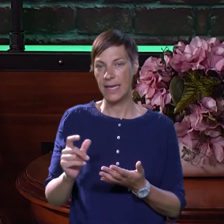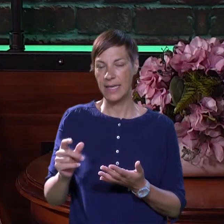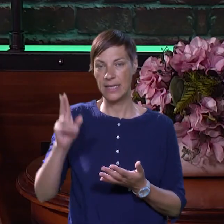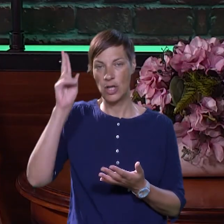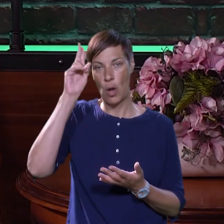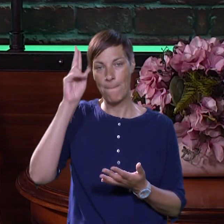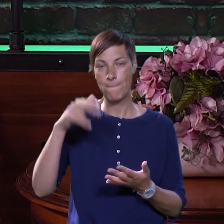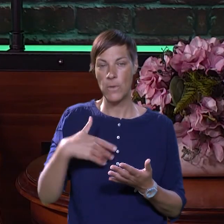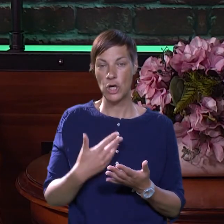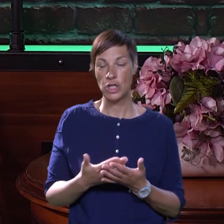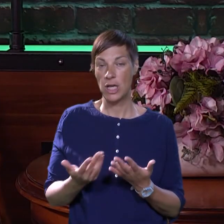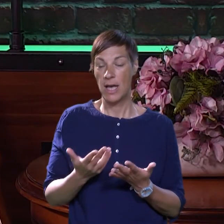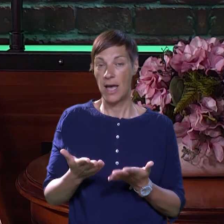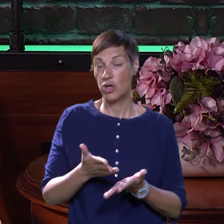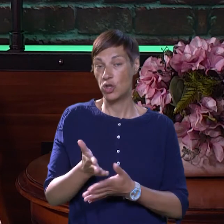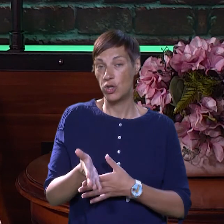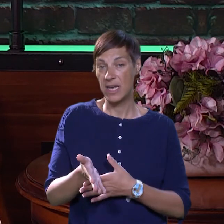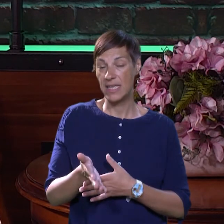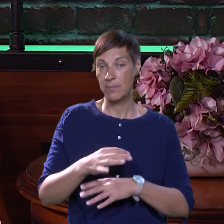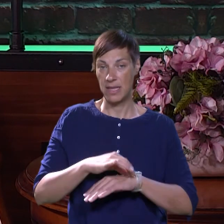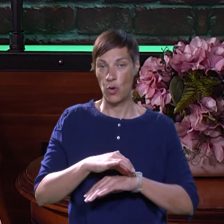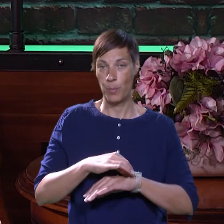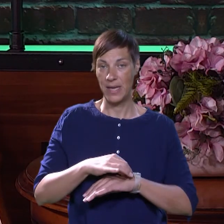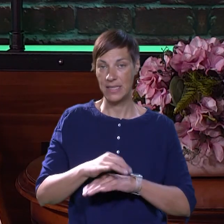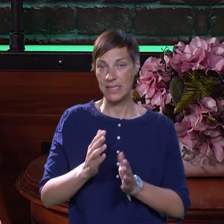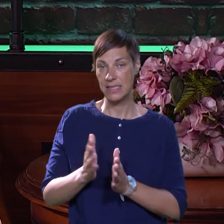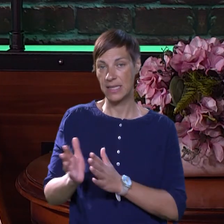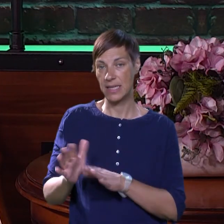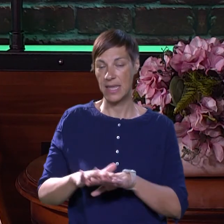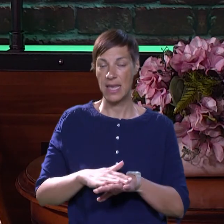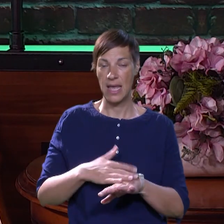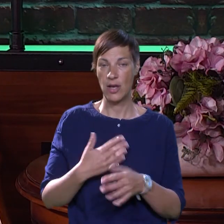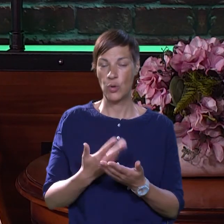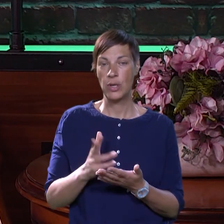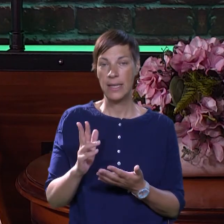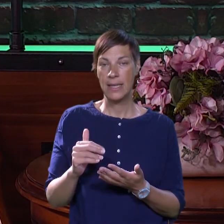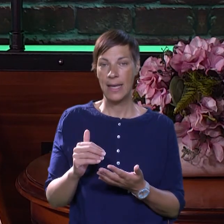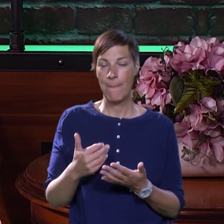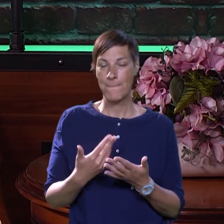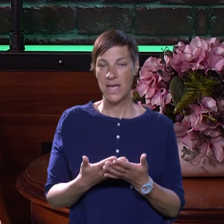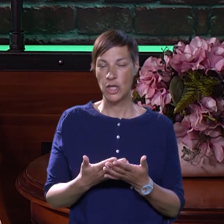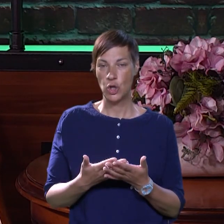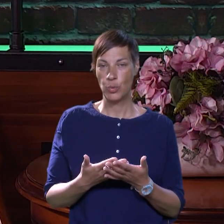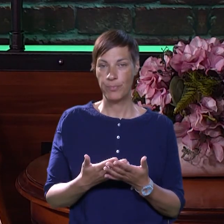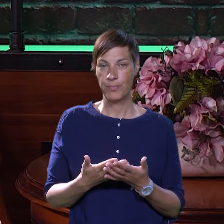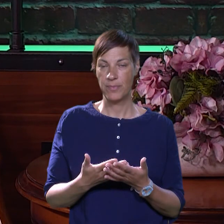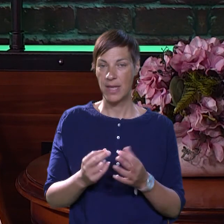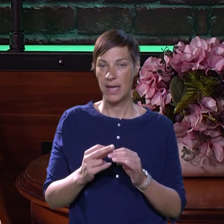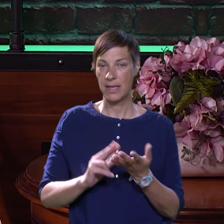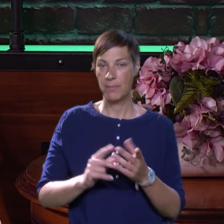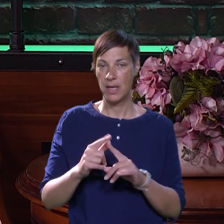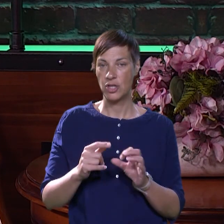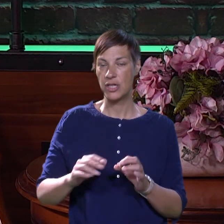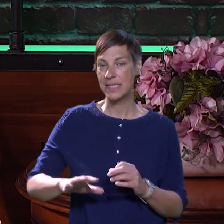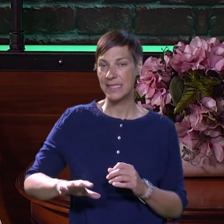dio može, evo, dakle, ako to ne spada u medicinsku njegu. Onda imaju i